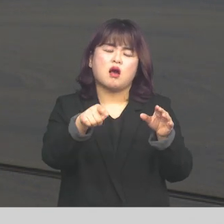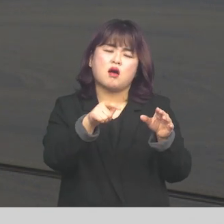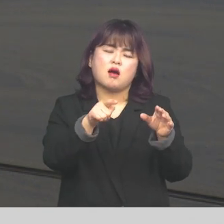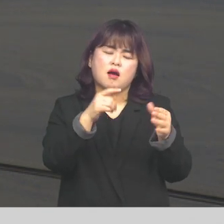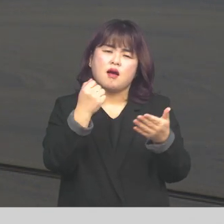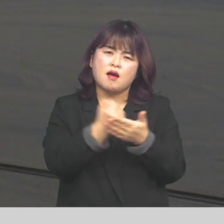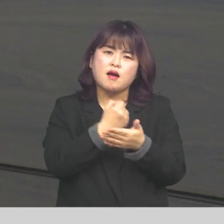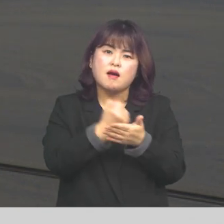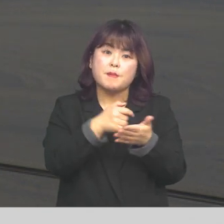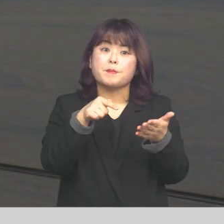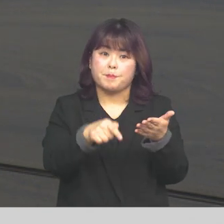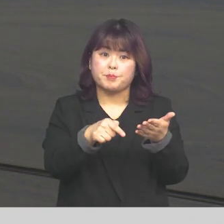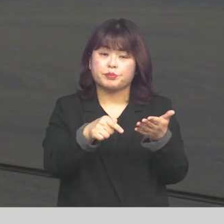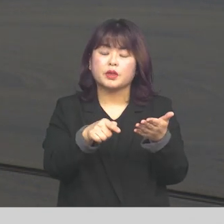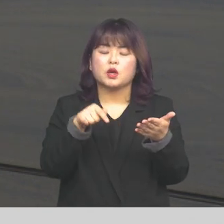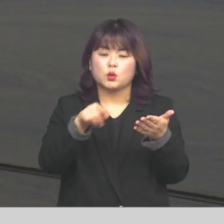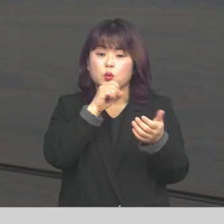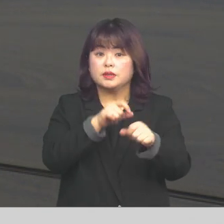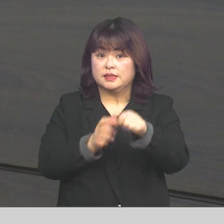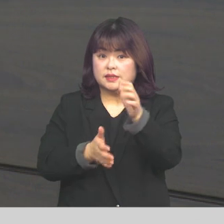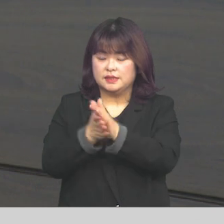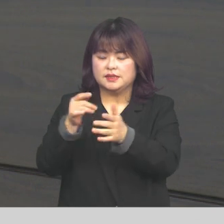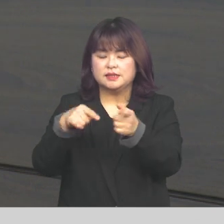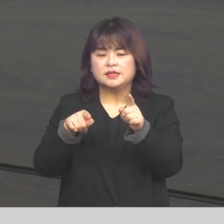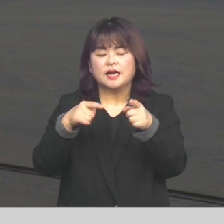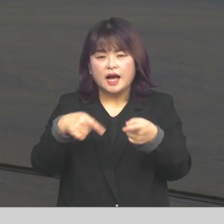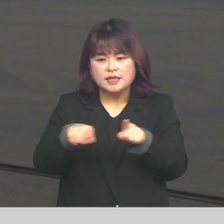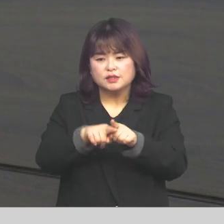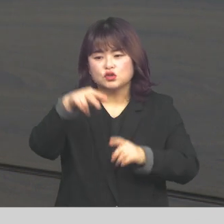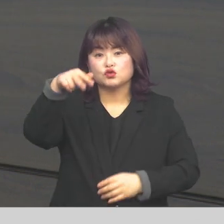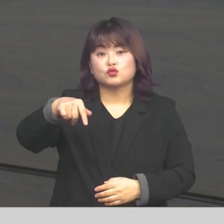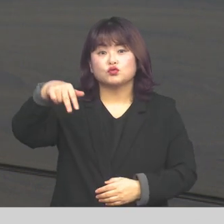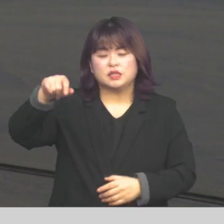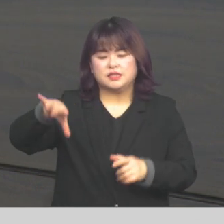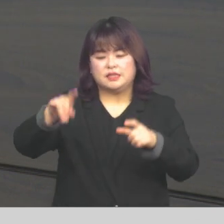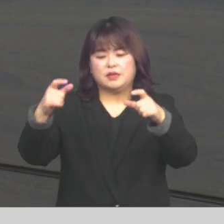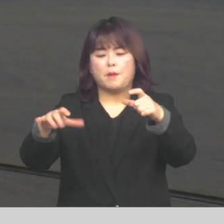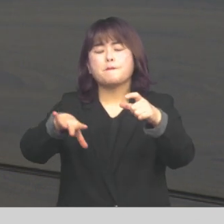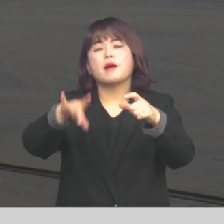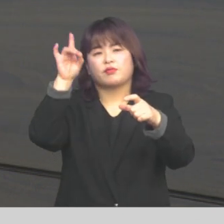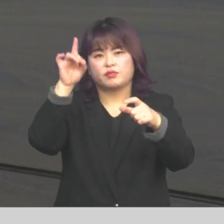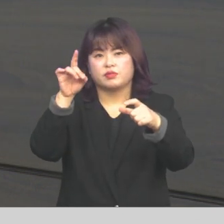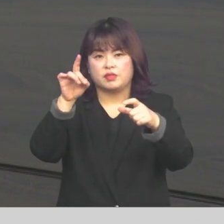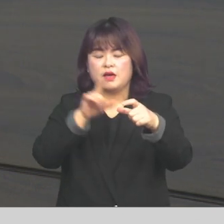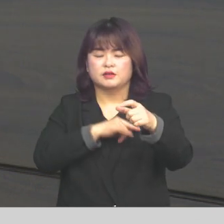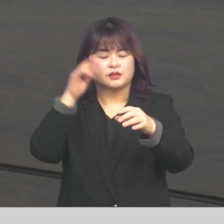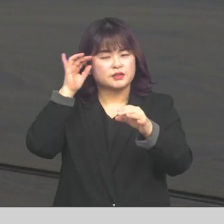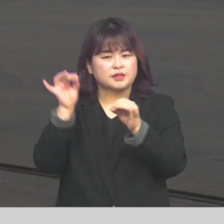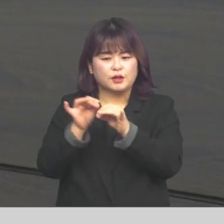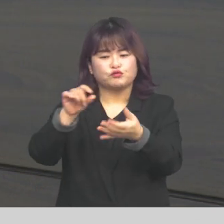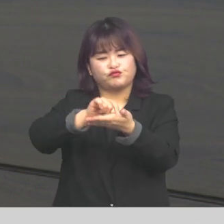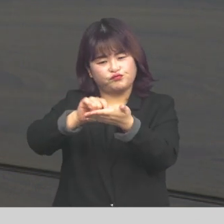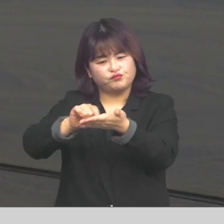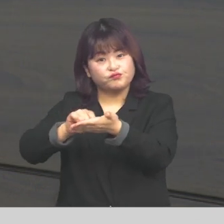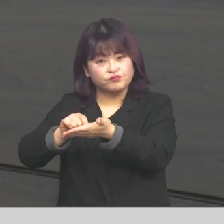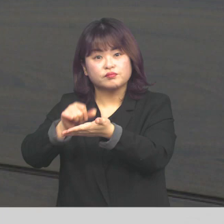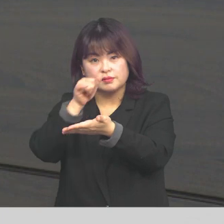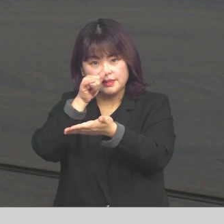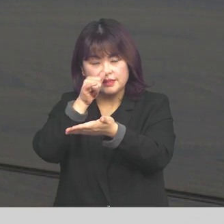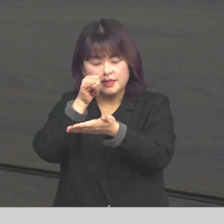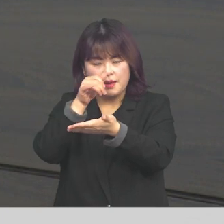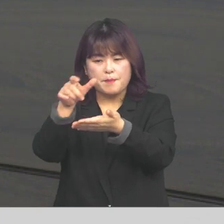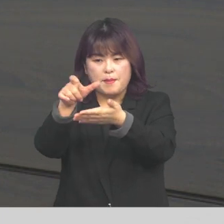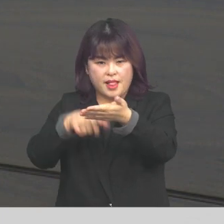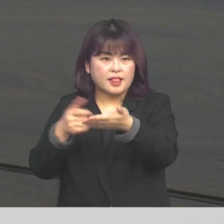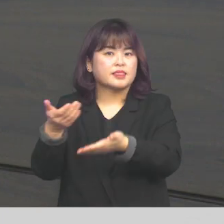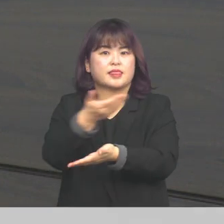진행이 좀 안 되는 걸로 알고 있었습니다. 그래서 저희 요번에 저희 수지구 구민 먼저 요번에 이렇게 서명 운동을 받아서